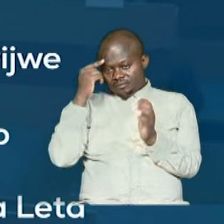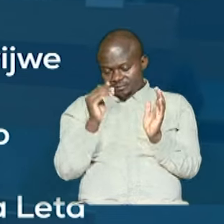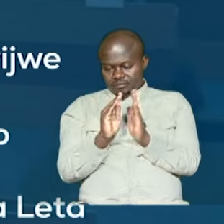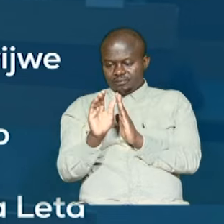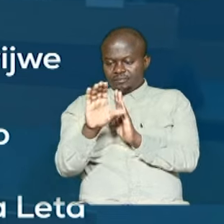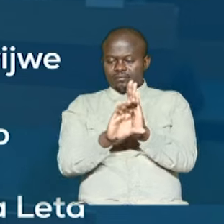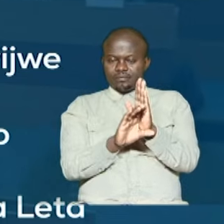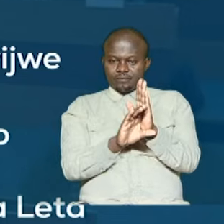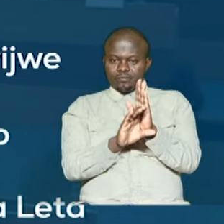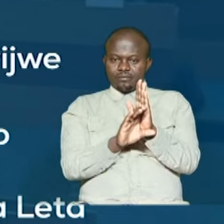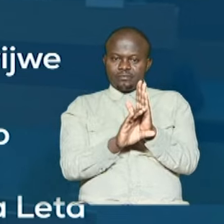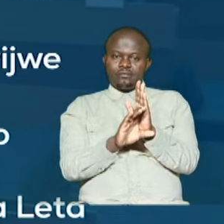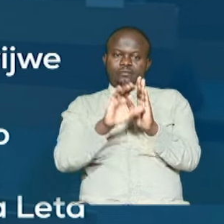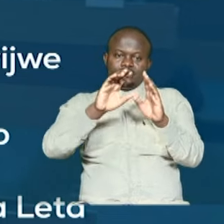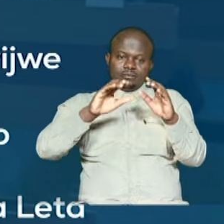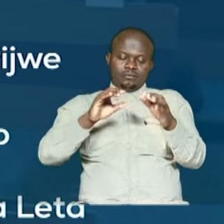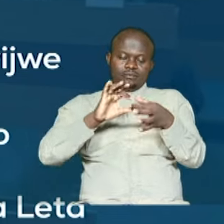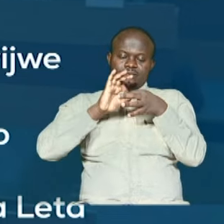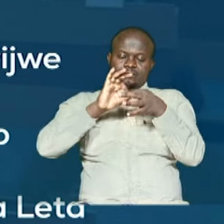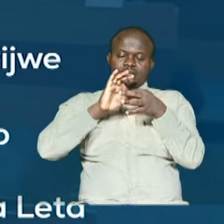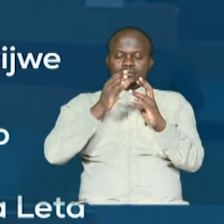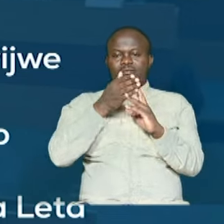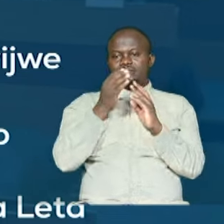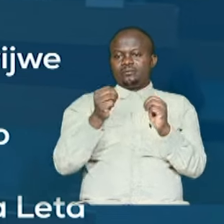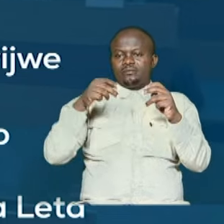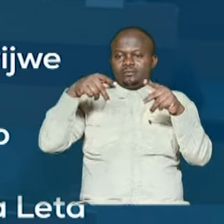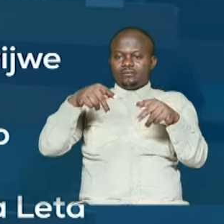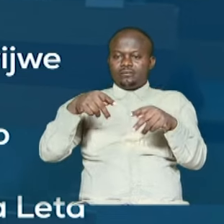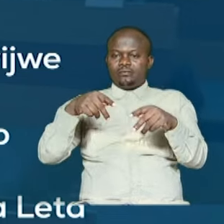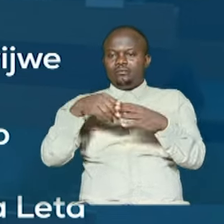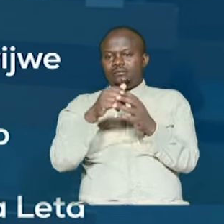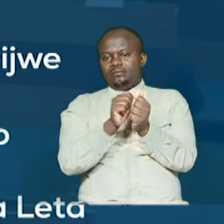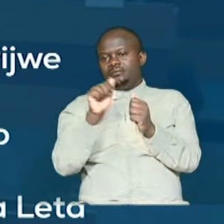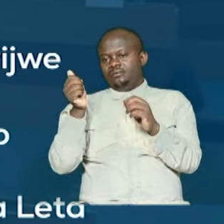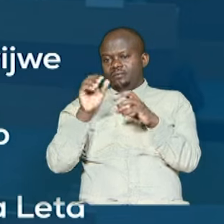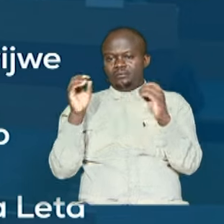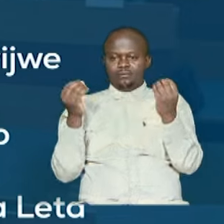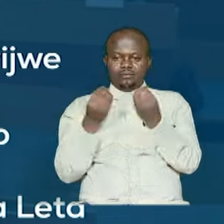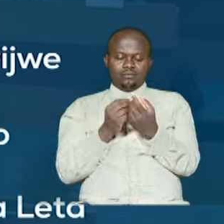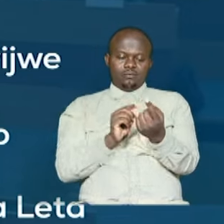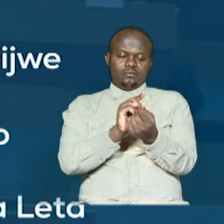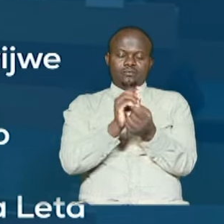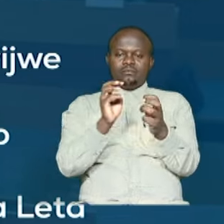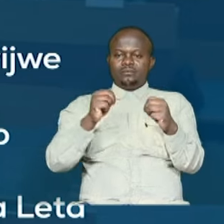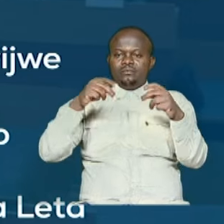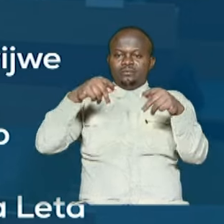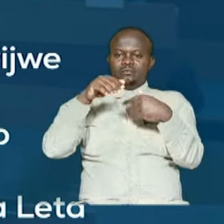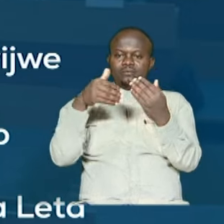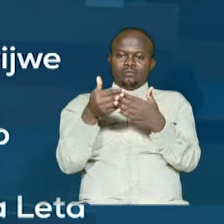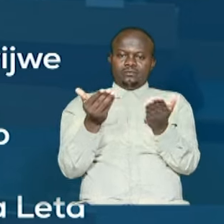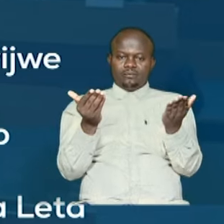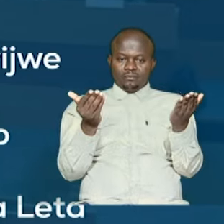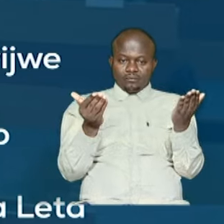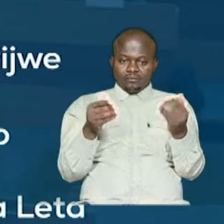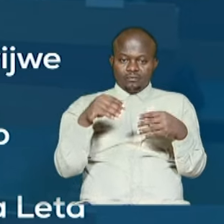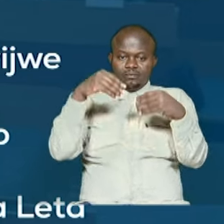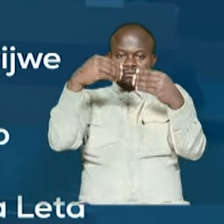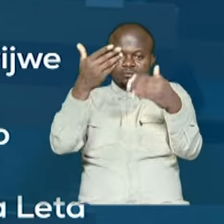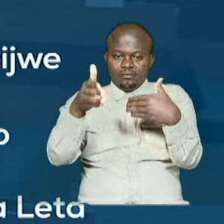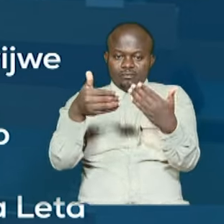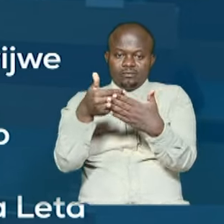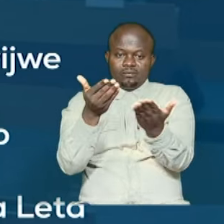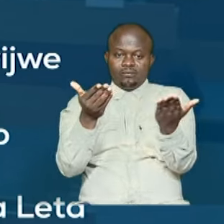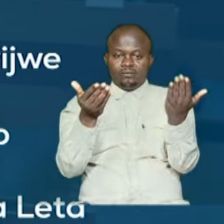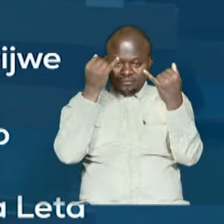n'itegeko nshinga, gusura umubano hagati y'inteko zishinga amategeko n'indi miryango ihuje inteko zishinga amategeko, gutanga ibitekerezo